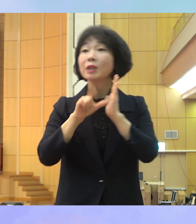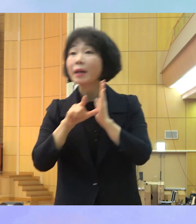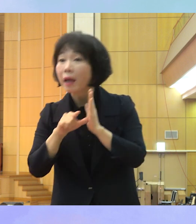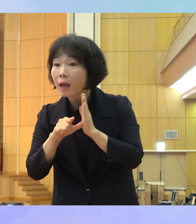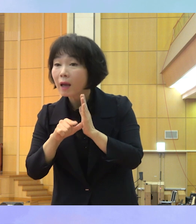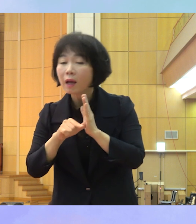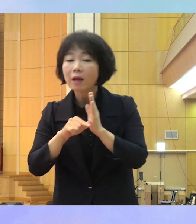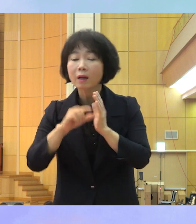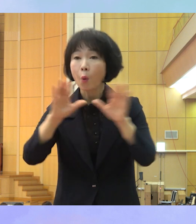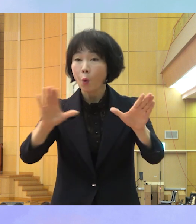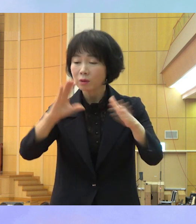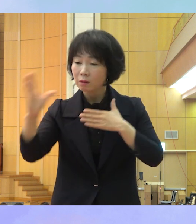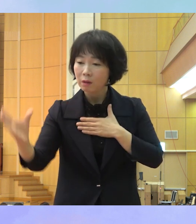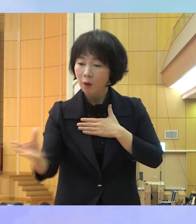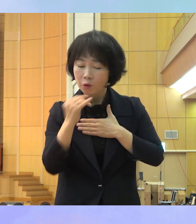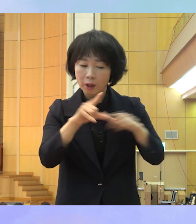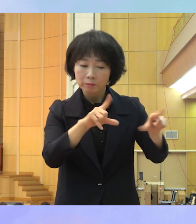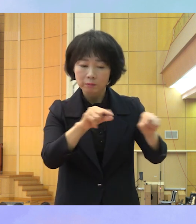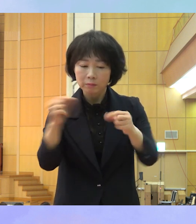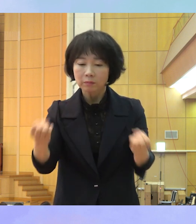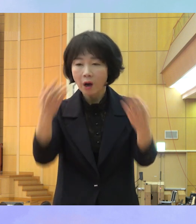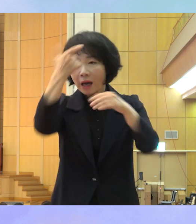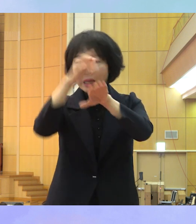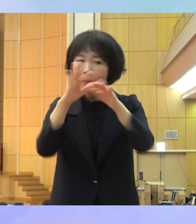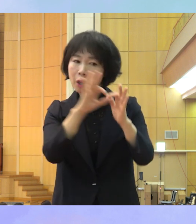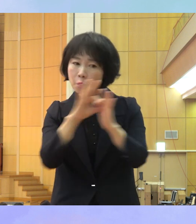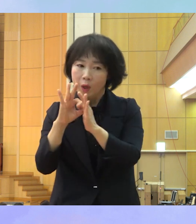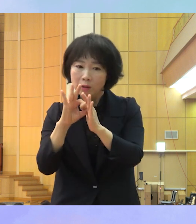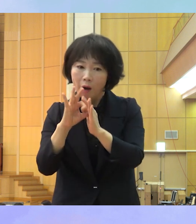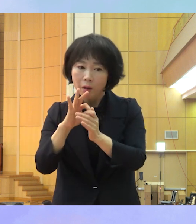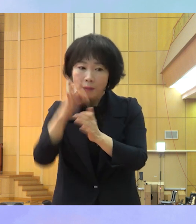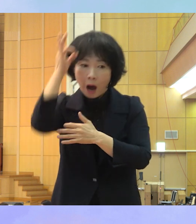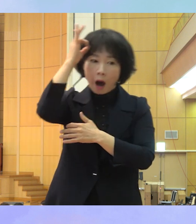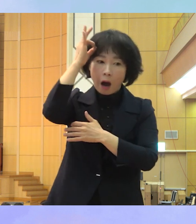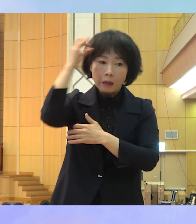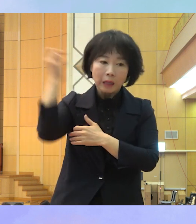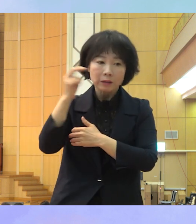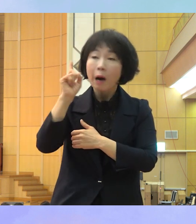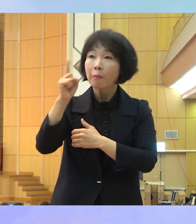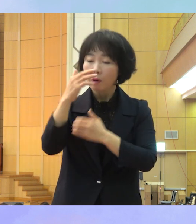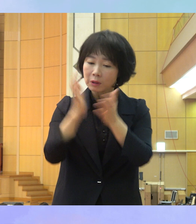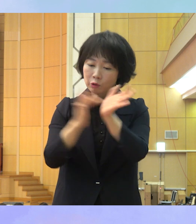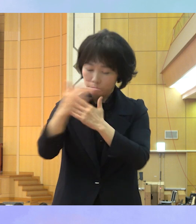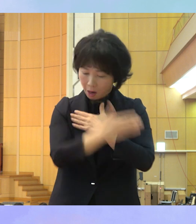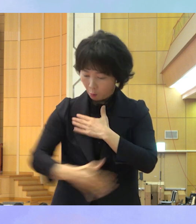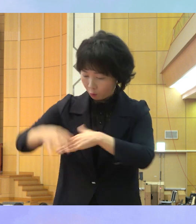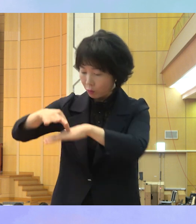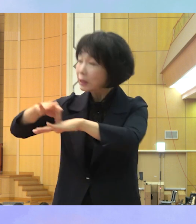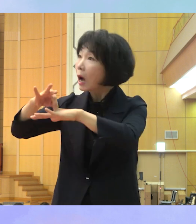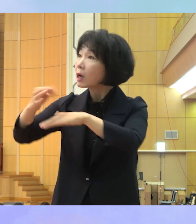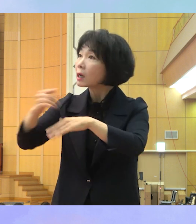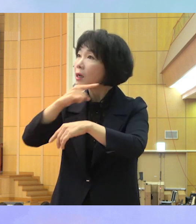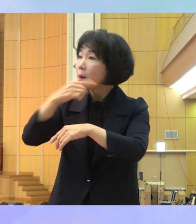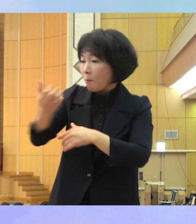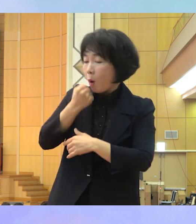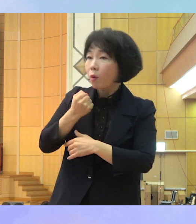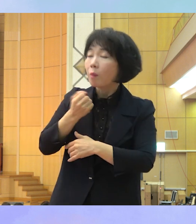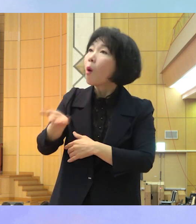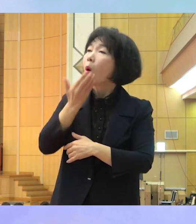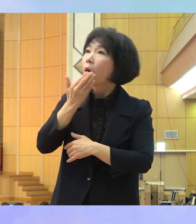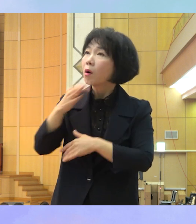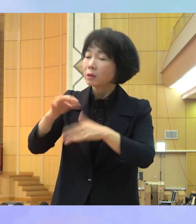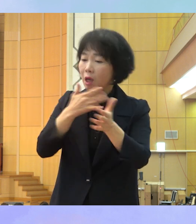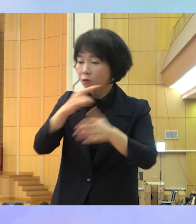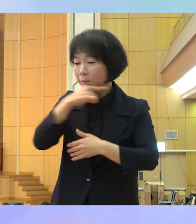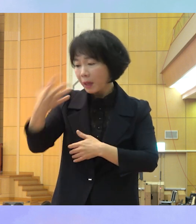시간은 성찬 예배를 통해서 다시 한번 주님의 살과 피를 마심으로 우리 구주 예수 그리스도가